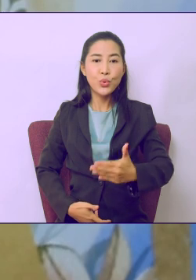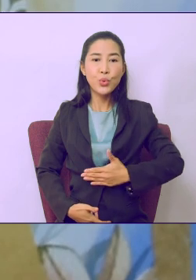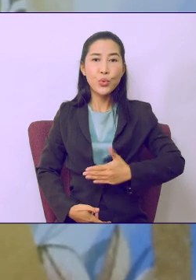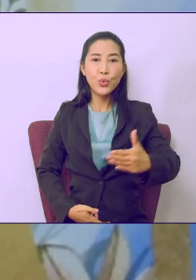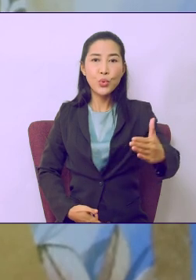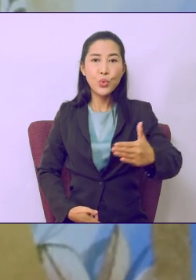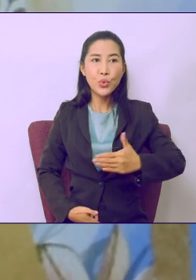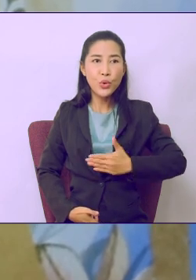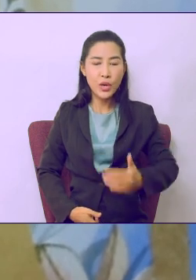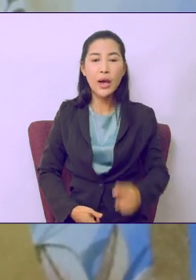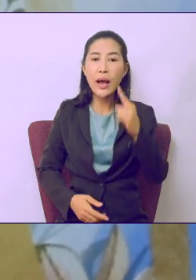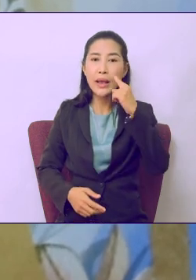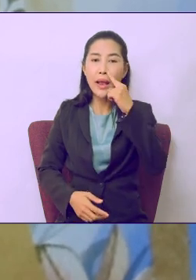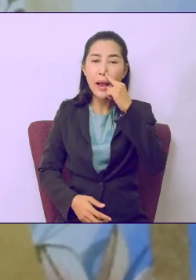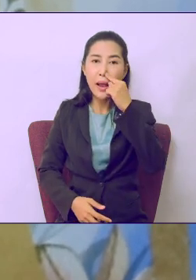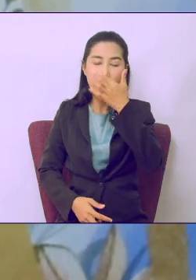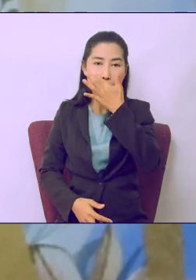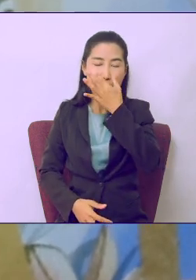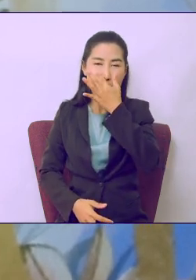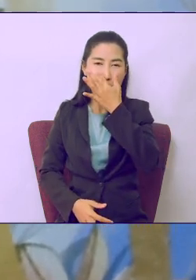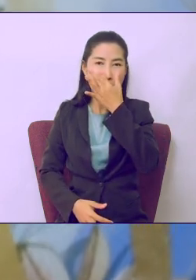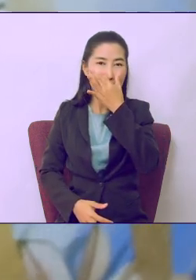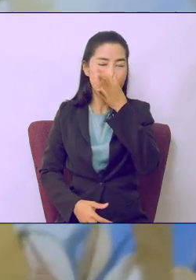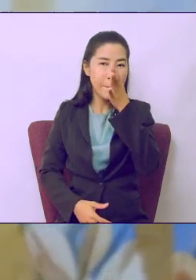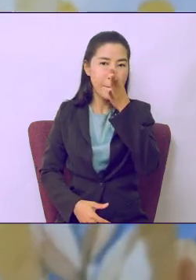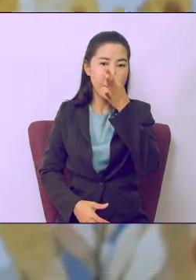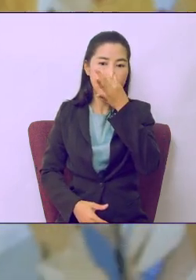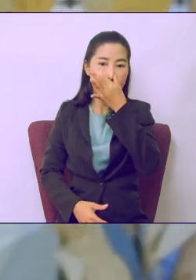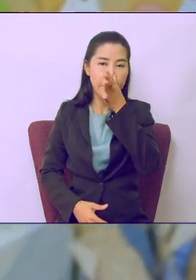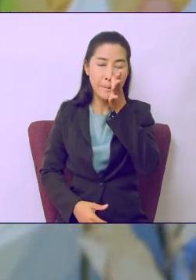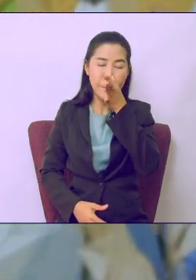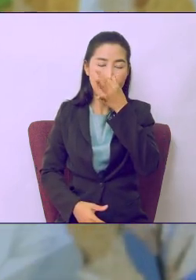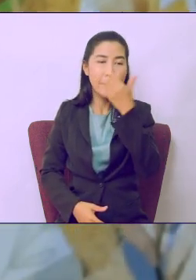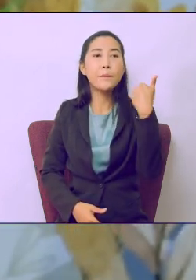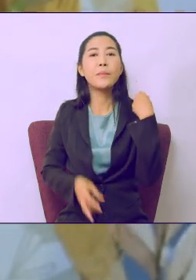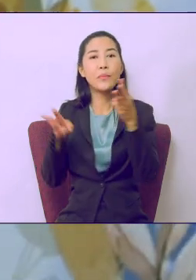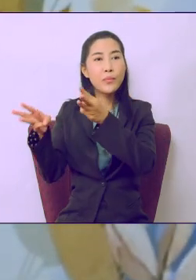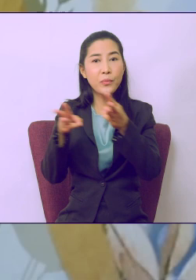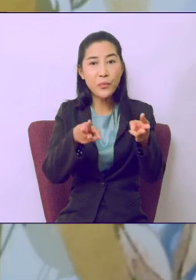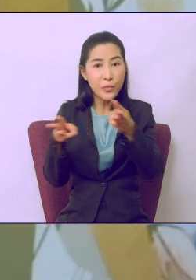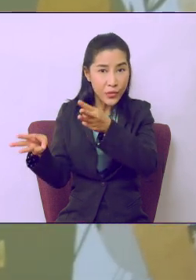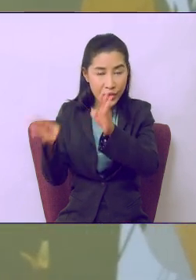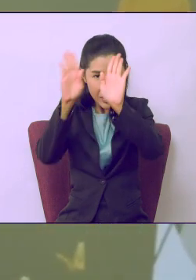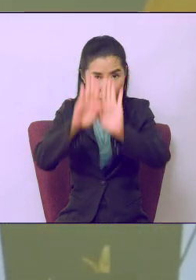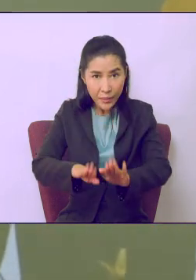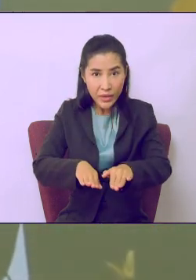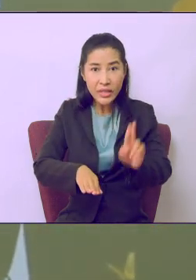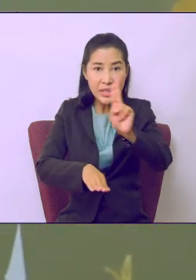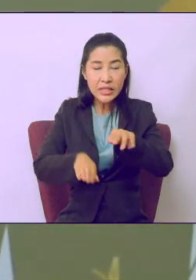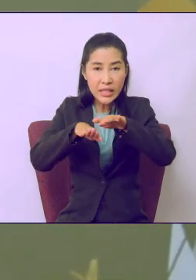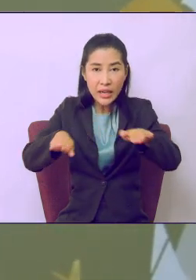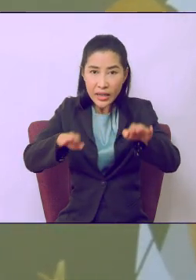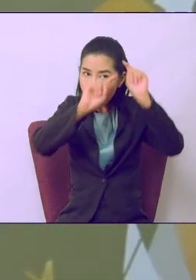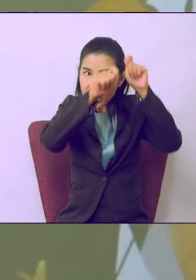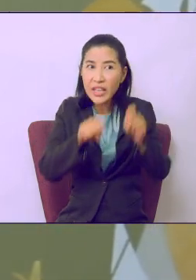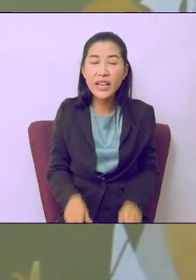ว่าหายใจสลับดูจมูกนะครับและมีอีกอันนึงครับที่ผมชอบใช้กับน้องๆเด็กออทิสติกอ่ะจะเป็นบนี่ีก็เป็น